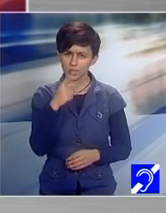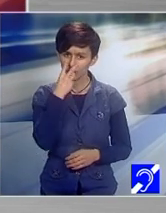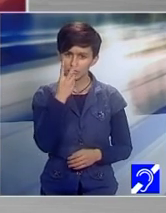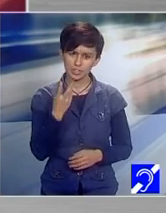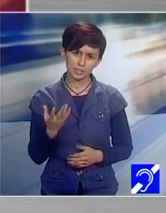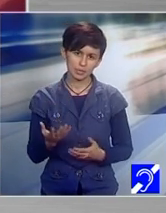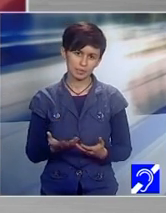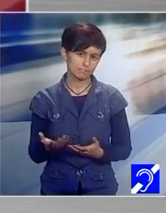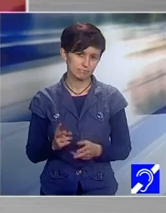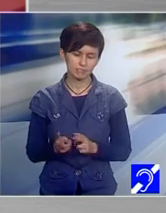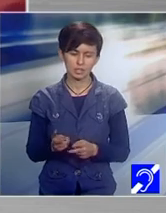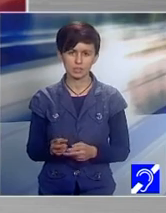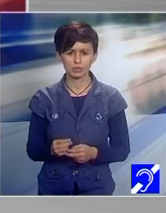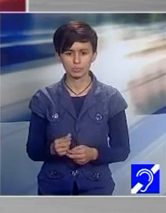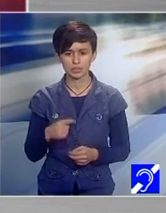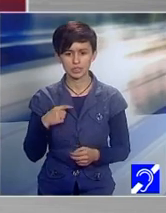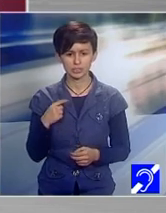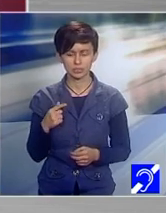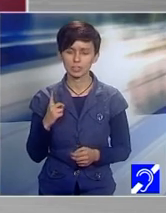sunt. Dar ulterior,